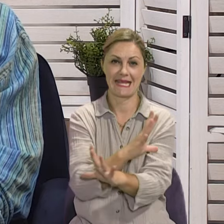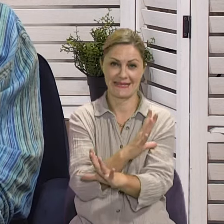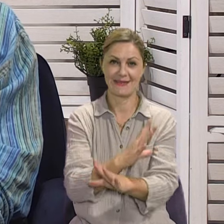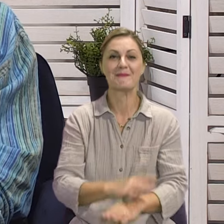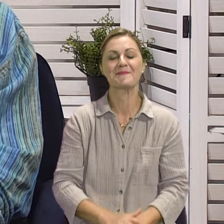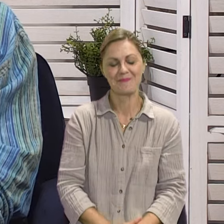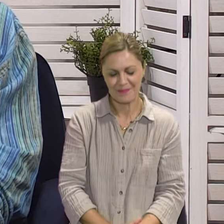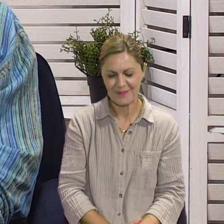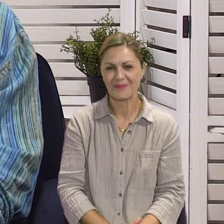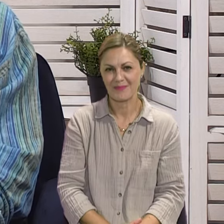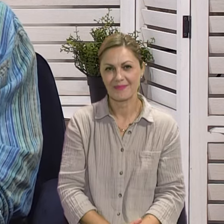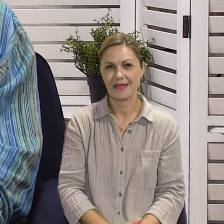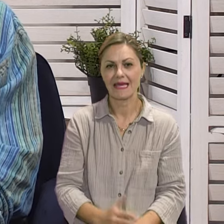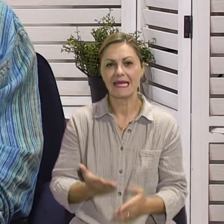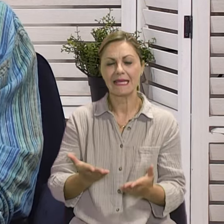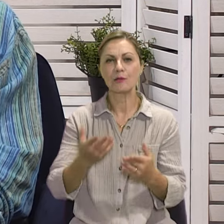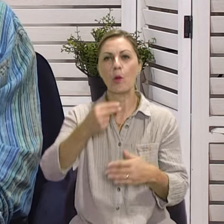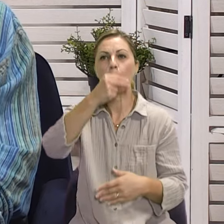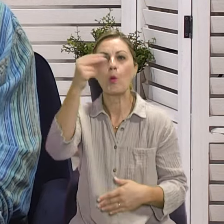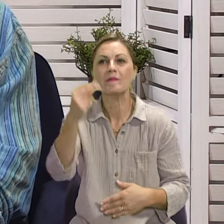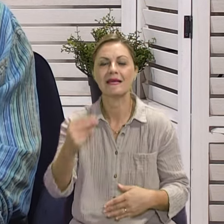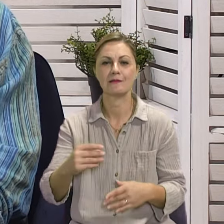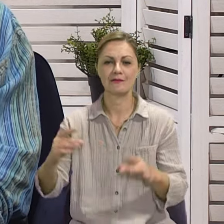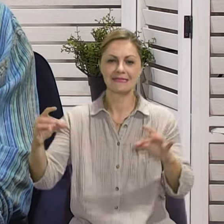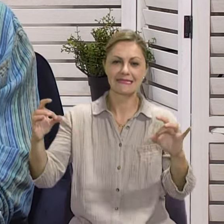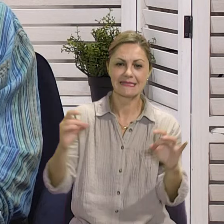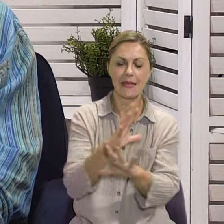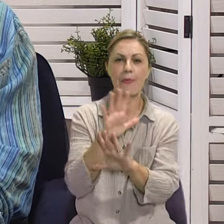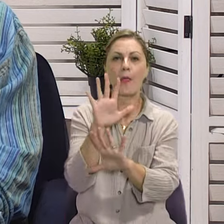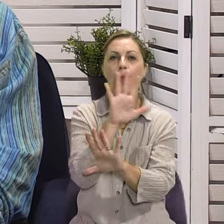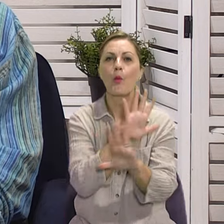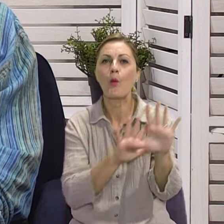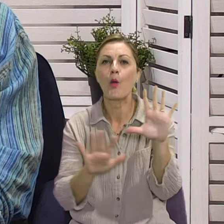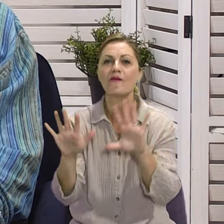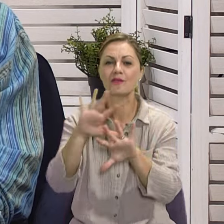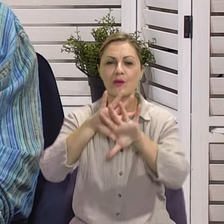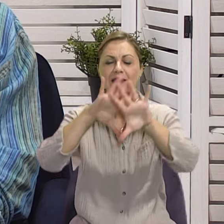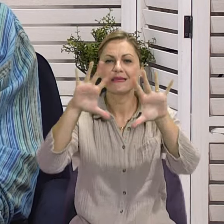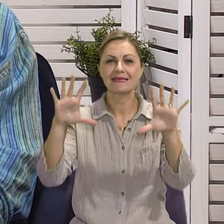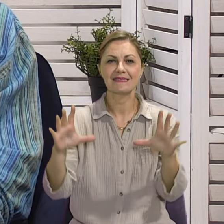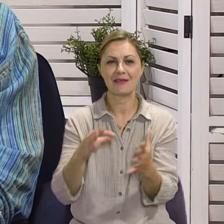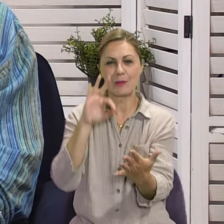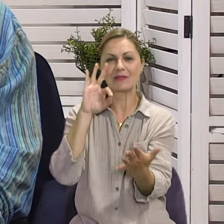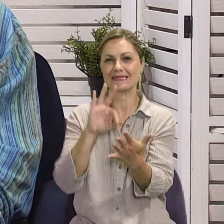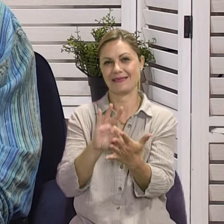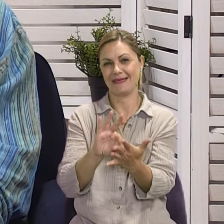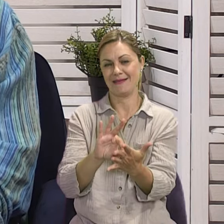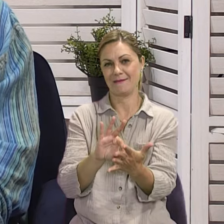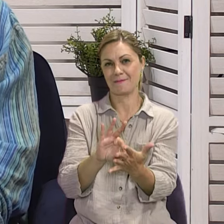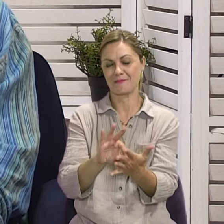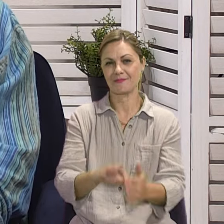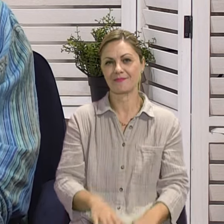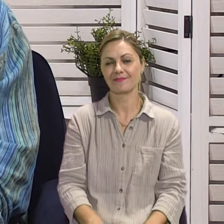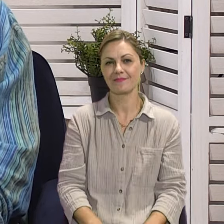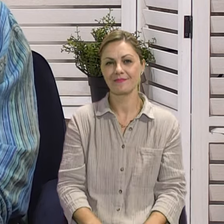Trebao bi biti umjetnički, trebao bi biti duhovan, trebao bi biti ispunjen, trebao bi biti ono što kaže Thomas Mann,